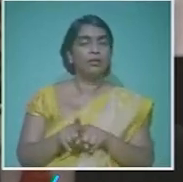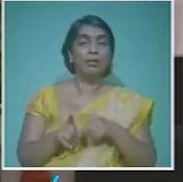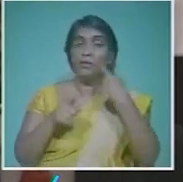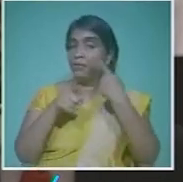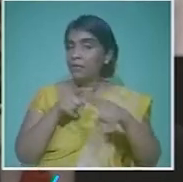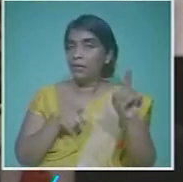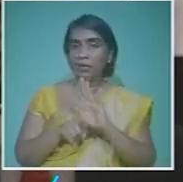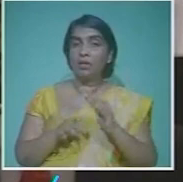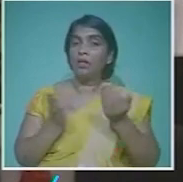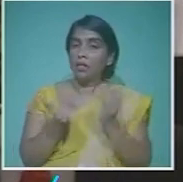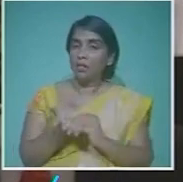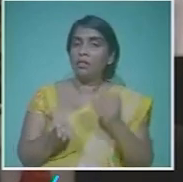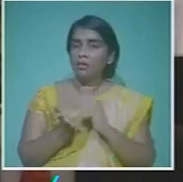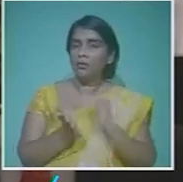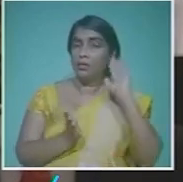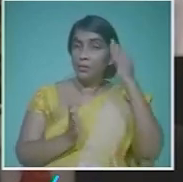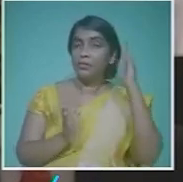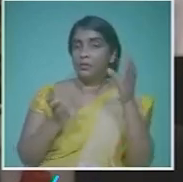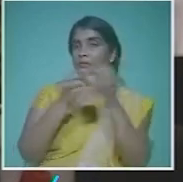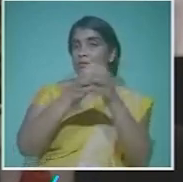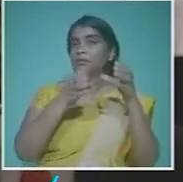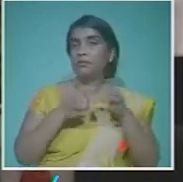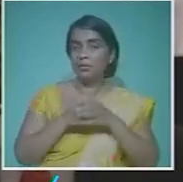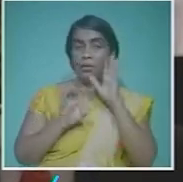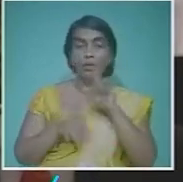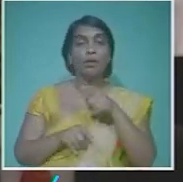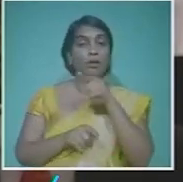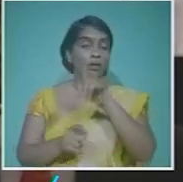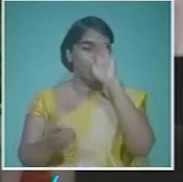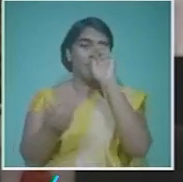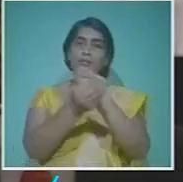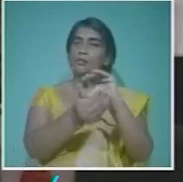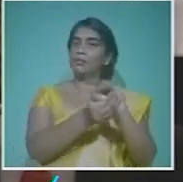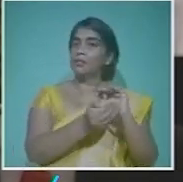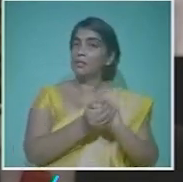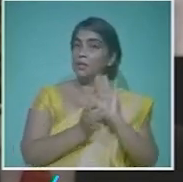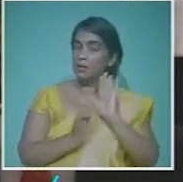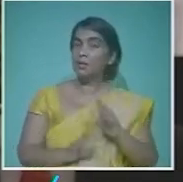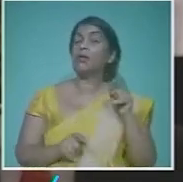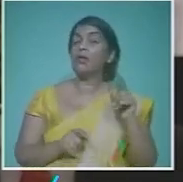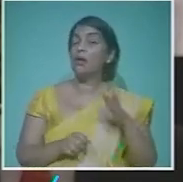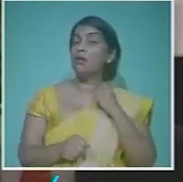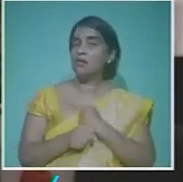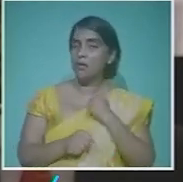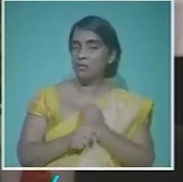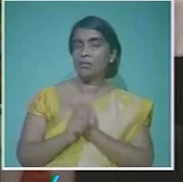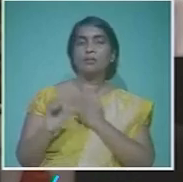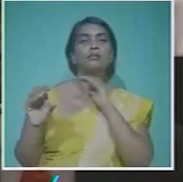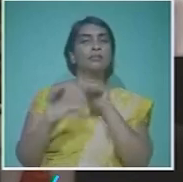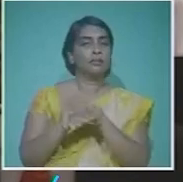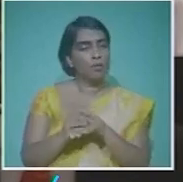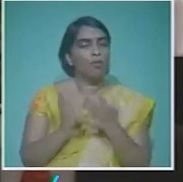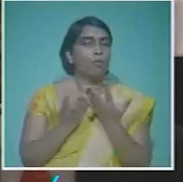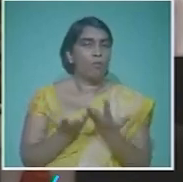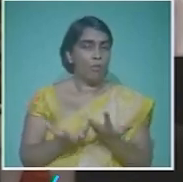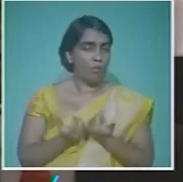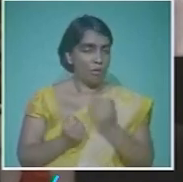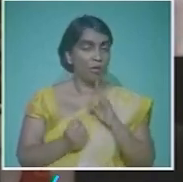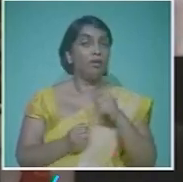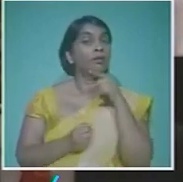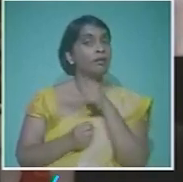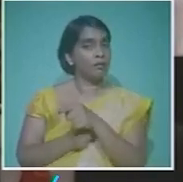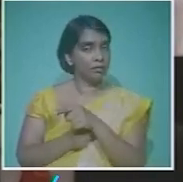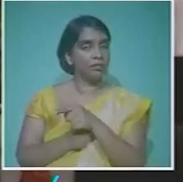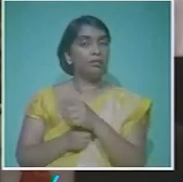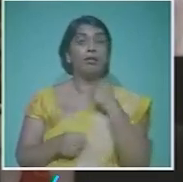පමණක් නෙවෙයි තව විශේෂ කණ්ඩායම් සිටි හැකි ඒ අය රැක බලා ගැනීම වෙනුවෙන් ආණ්ඩුවේ මැදිහත් වීමක් වුමනා කරනවා ඒ